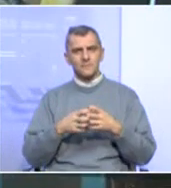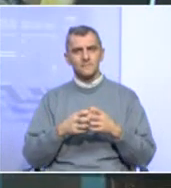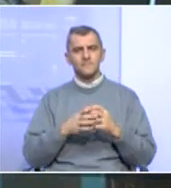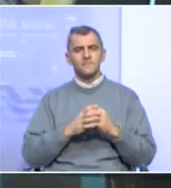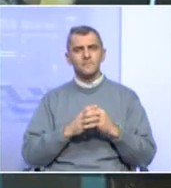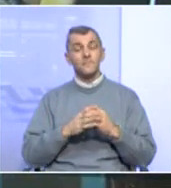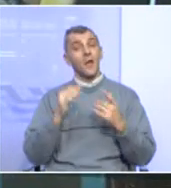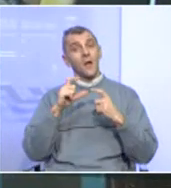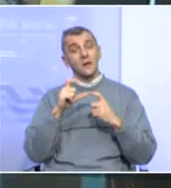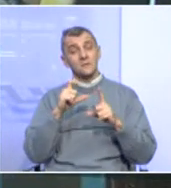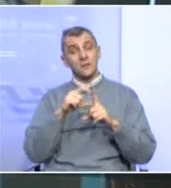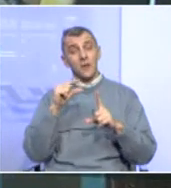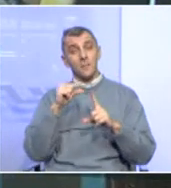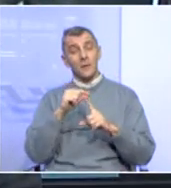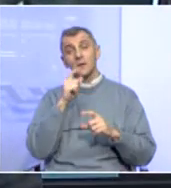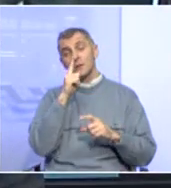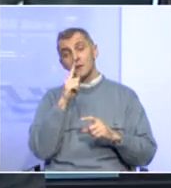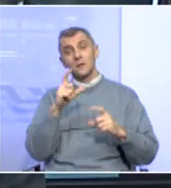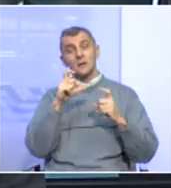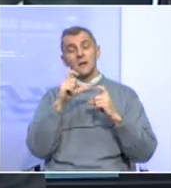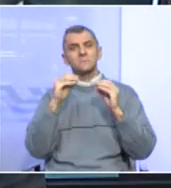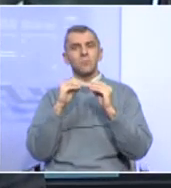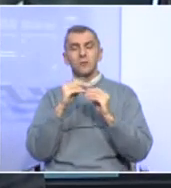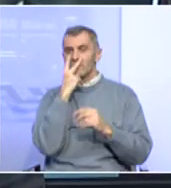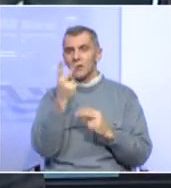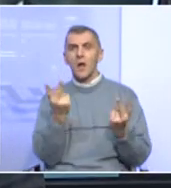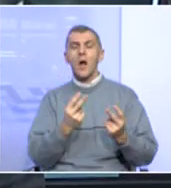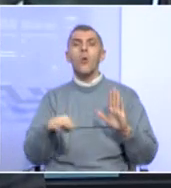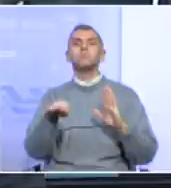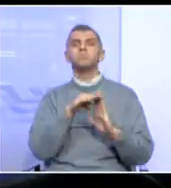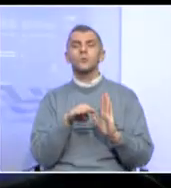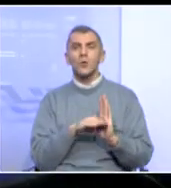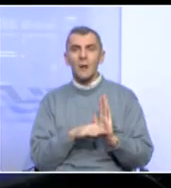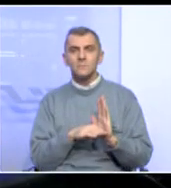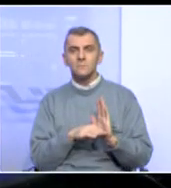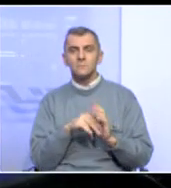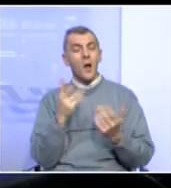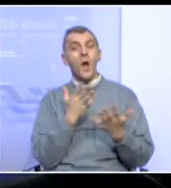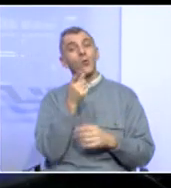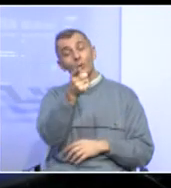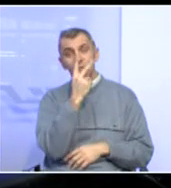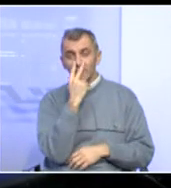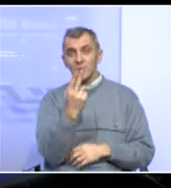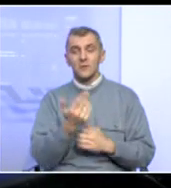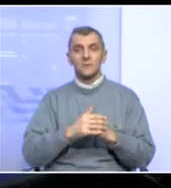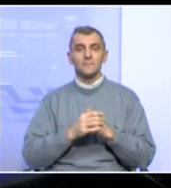nuždu, dok SDP i SBB to vide kao programsku koaliciju. Kako vi to vidite?